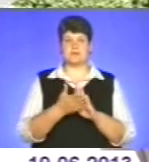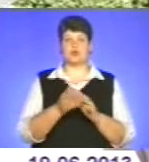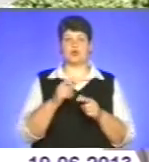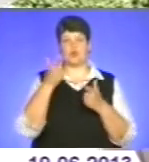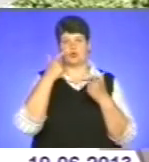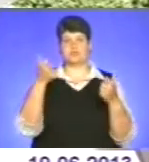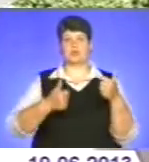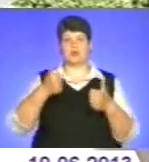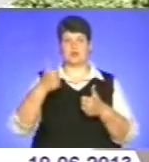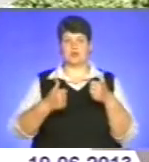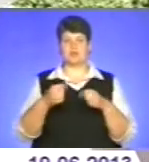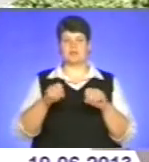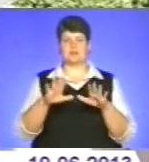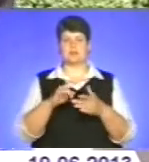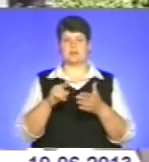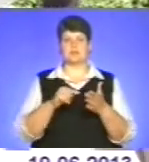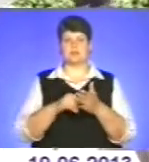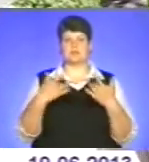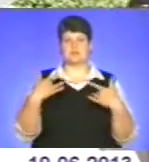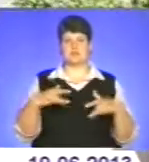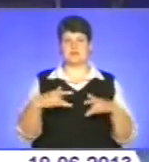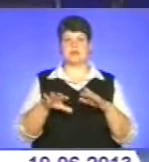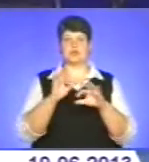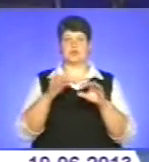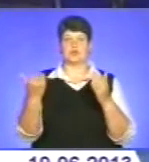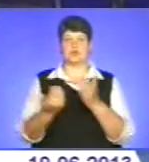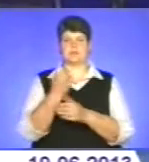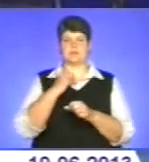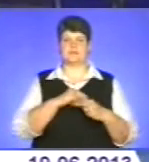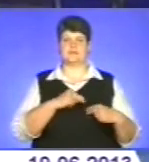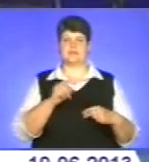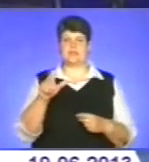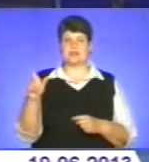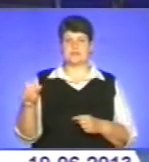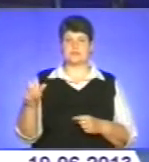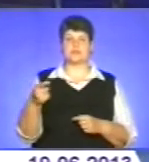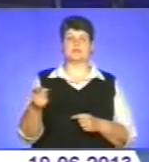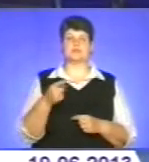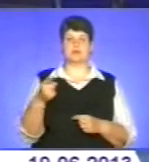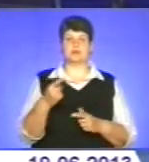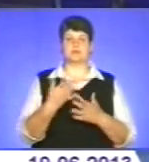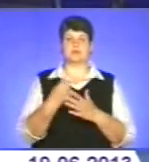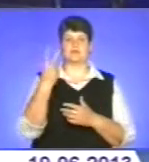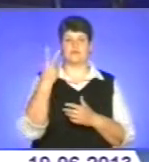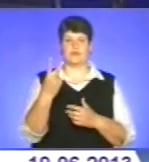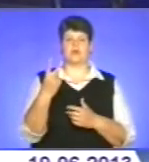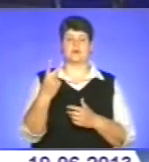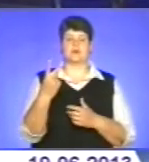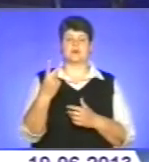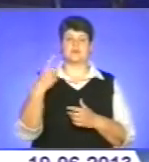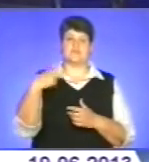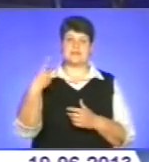при потребі вирішити питання про звільнення і набір нових працівників. У Тернополі близько двох десятків атракціонів. Такі